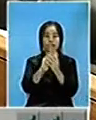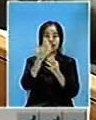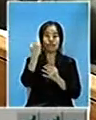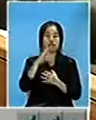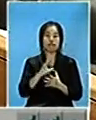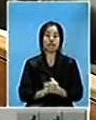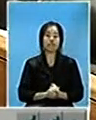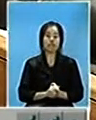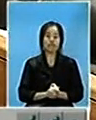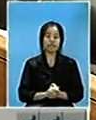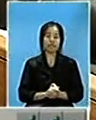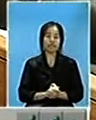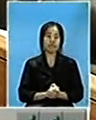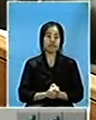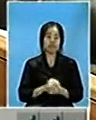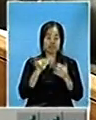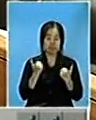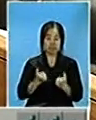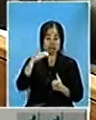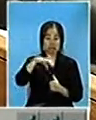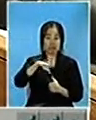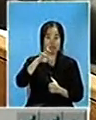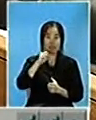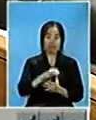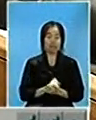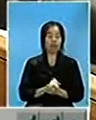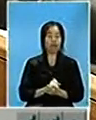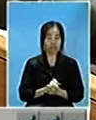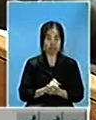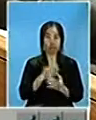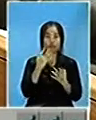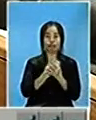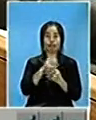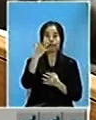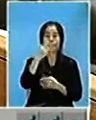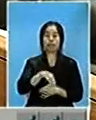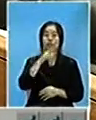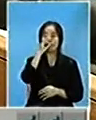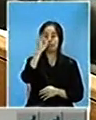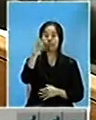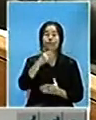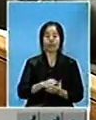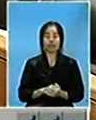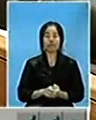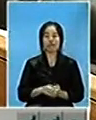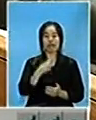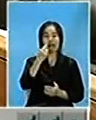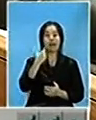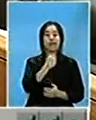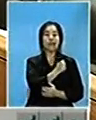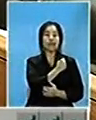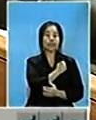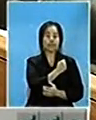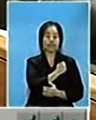แต่ว่าในนี้ครับมันใหญ่ทั้งนั้นมันเอาติดคุกไม่ได้มันฟ้องหมิ่นประมาทไปได้ท่านเลยต้องทนนะครับเพราะมันเป็นที่